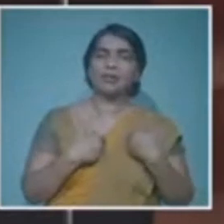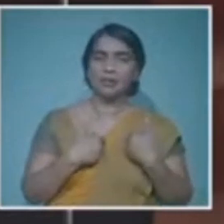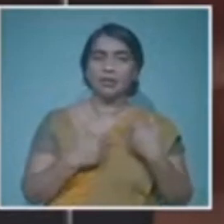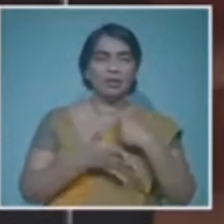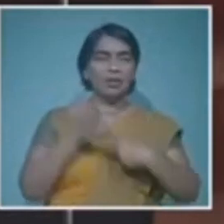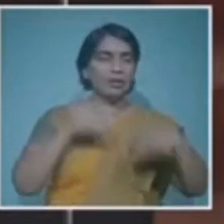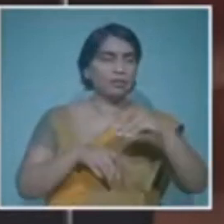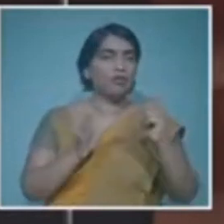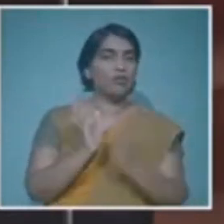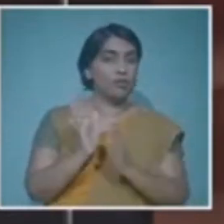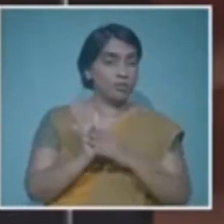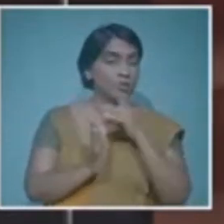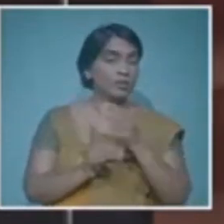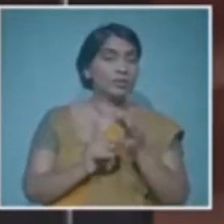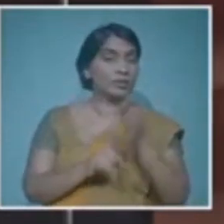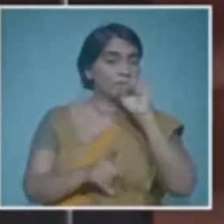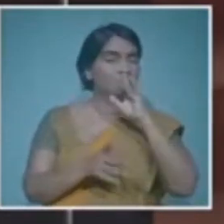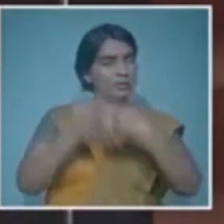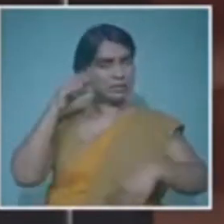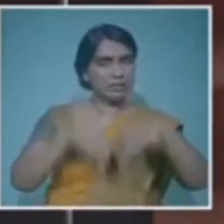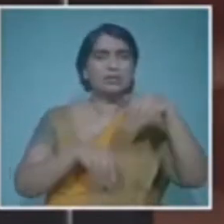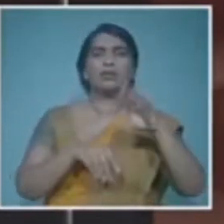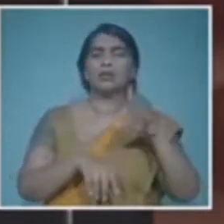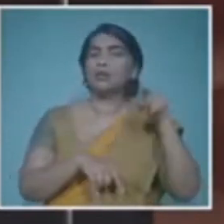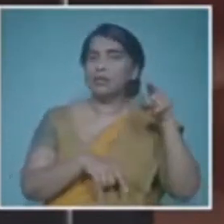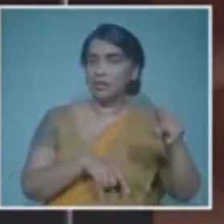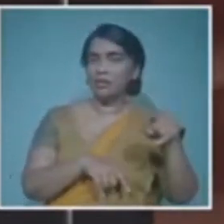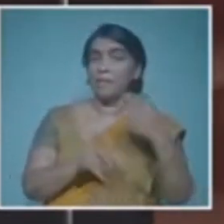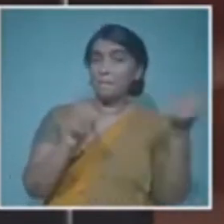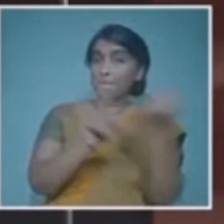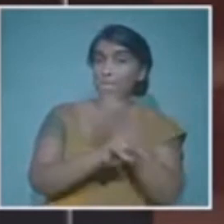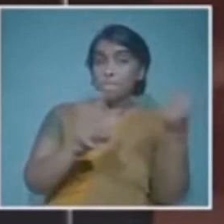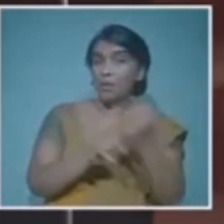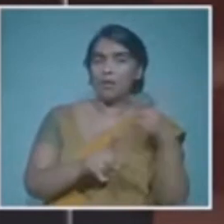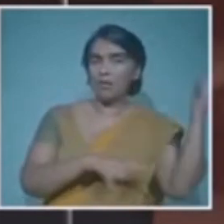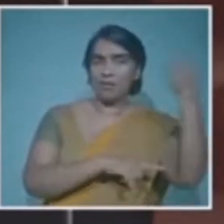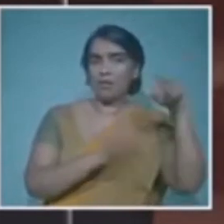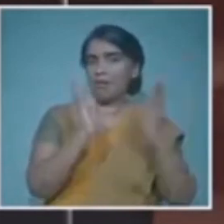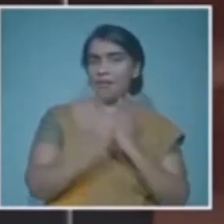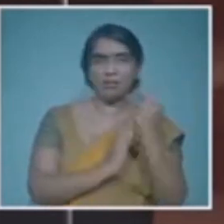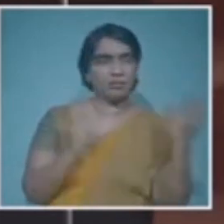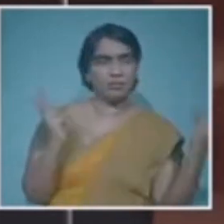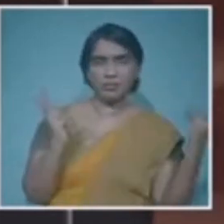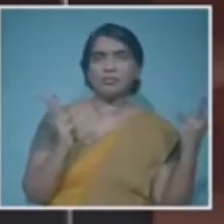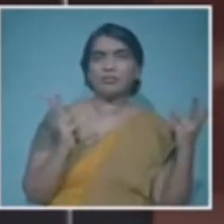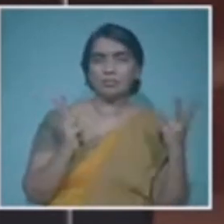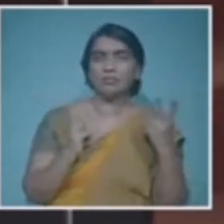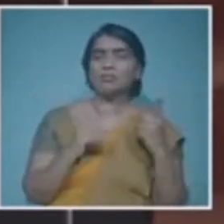මැතිවරණ කොමිසමේ සභාපතිට කියනවා ඡන්ද තියන්න. එතුමාට බලපෑම් කරන්න කාටවත් අයිතියක් නැහැ. මට